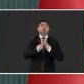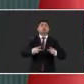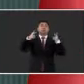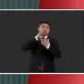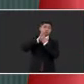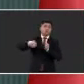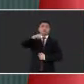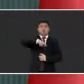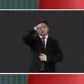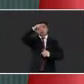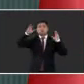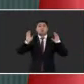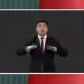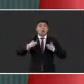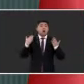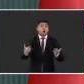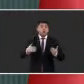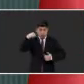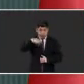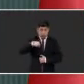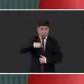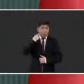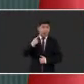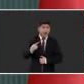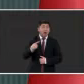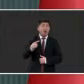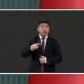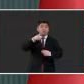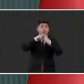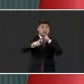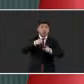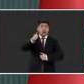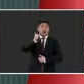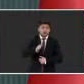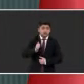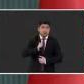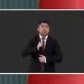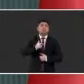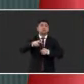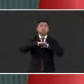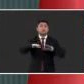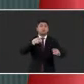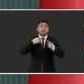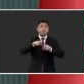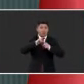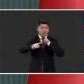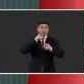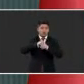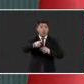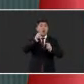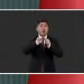bireylerin Türkiye'si var. Bugün artık siyasi, askeri, diplomatik ve ekonomik